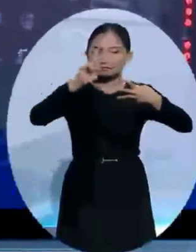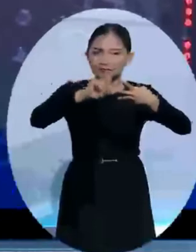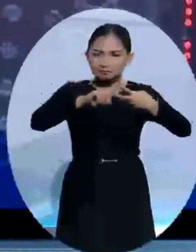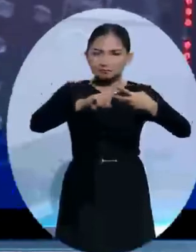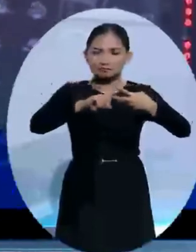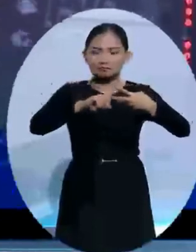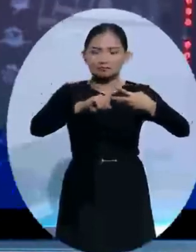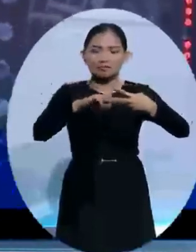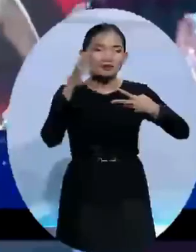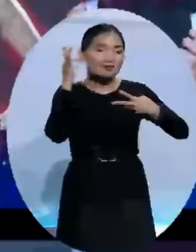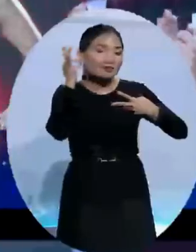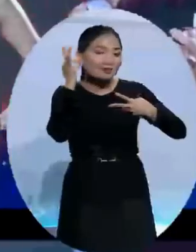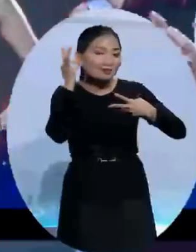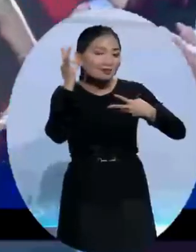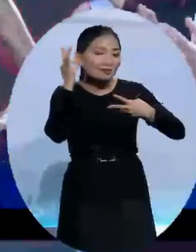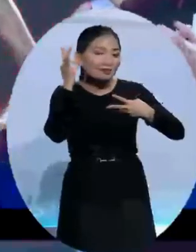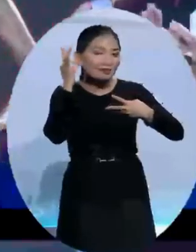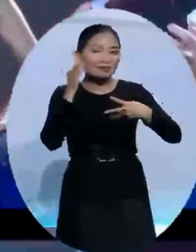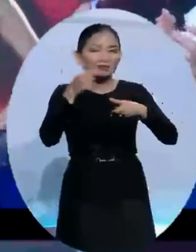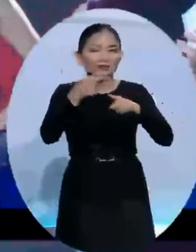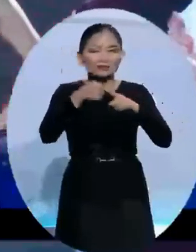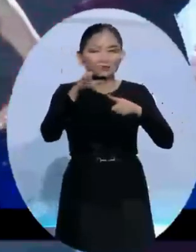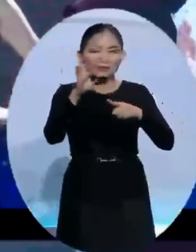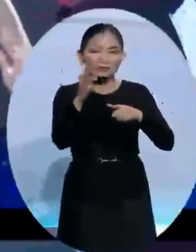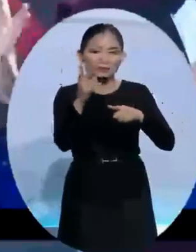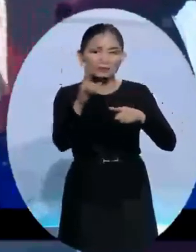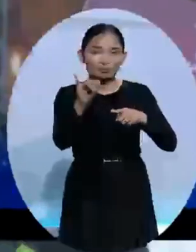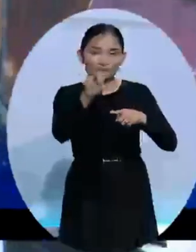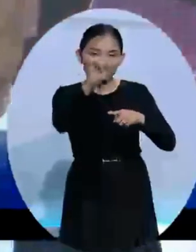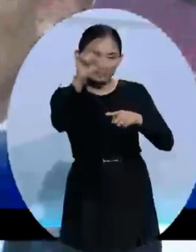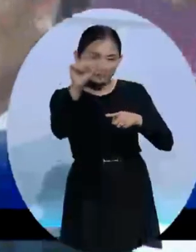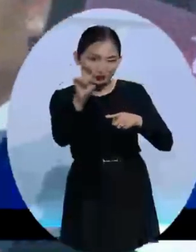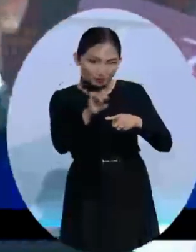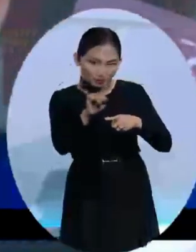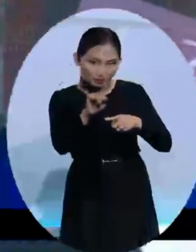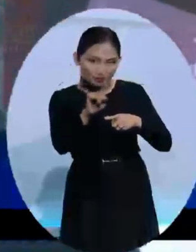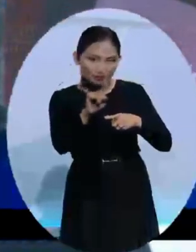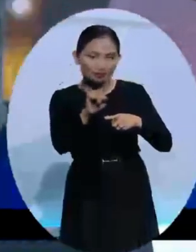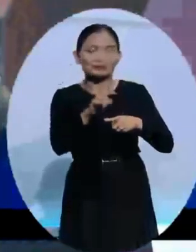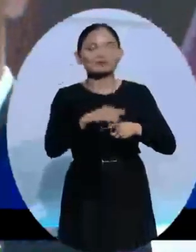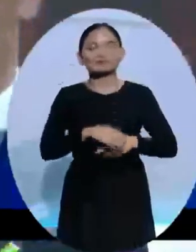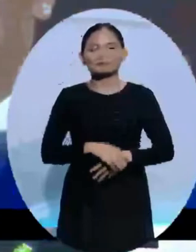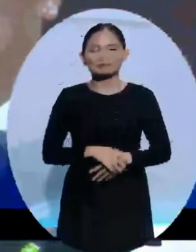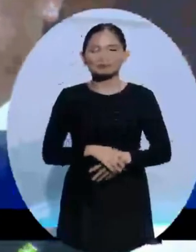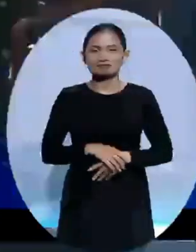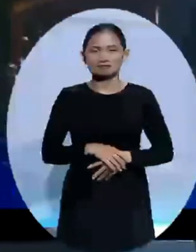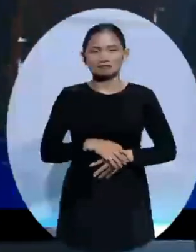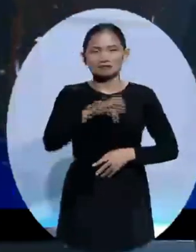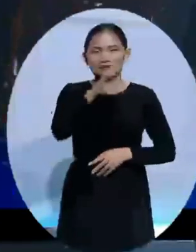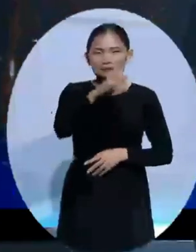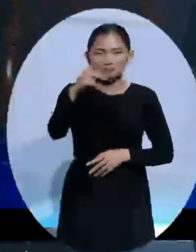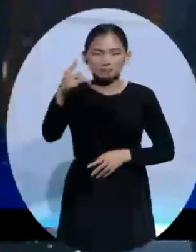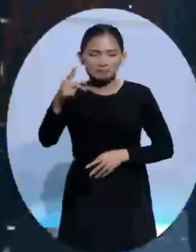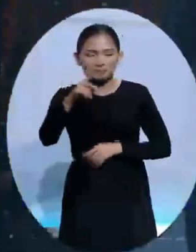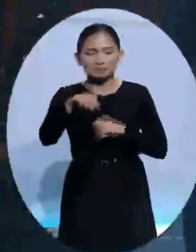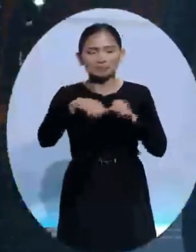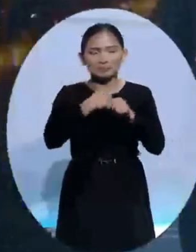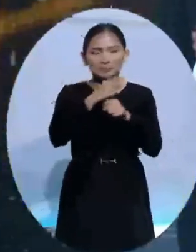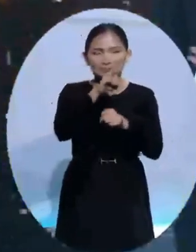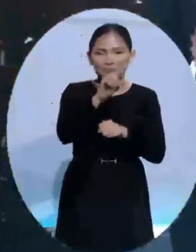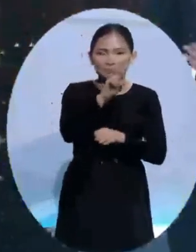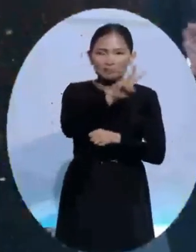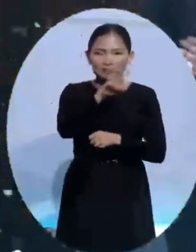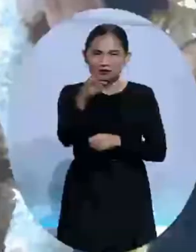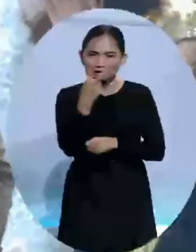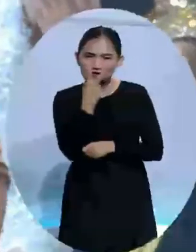2022, gọi tên thí sinh Đoàn Thu Thủy. Đêm chung kết Hoa hậu thể thao Việt Nam 2022 đã để lại ấn tượng sâu sắc trong lòng